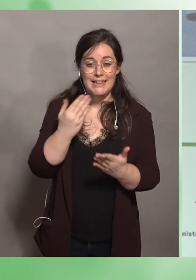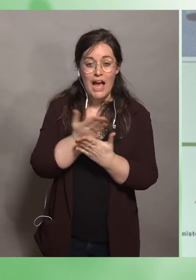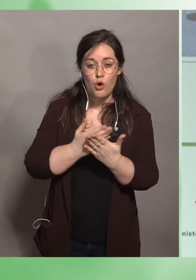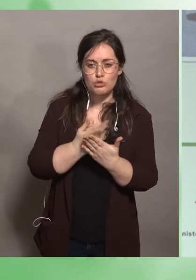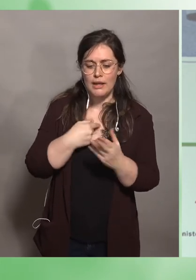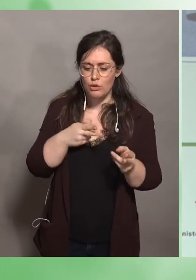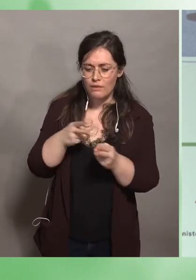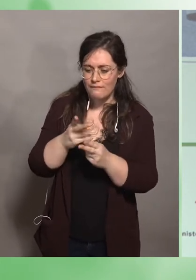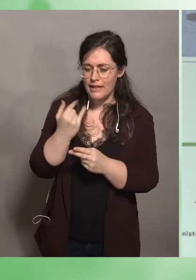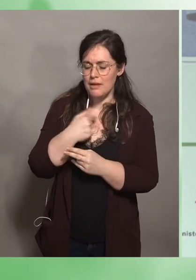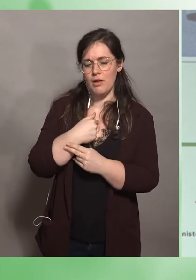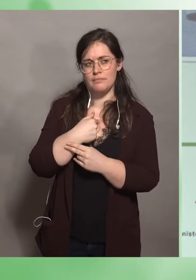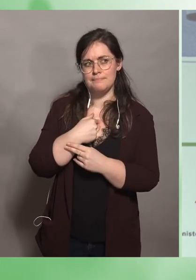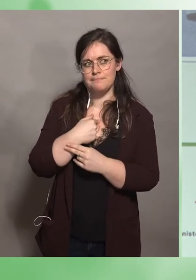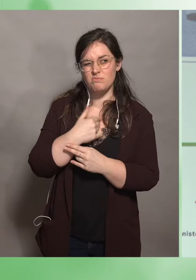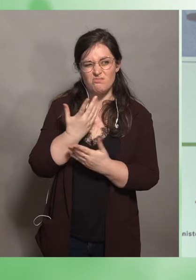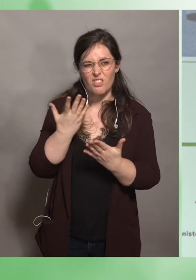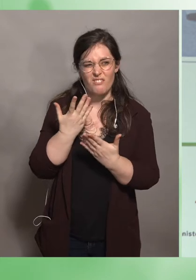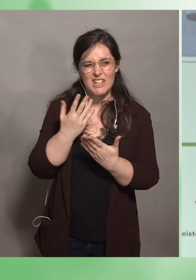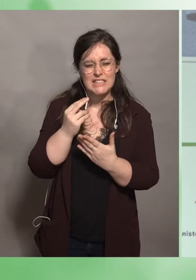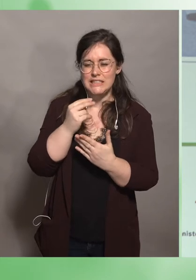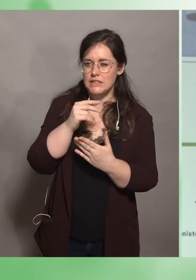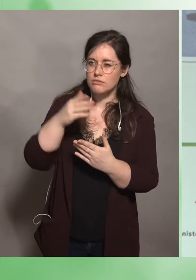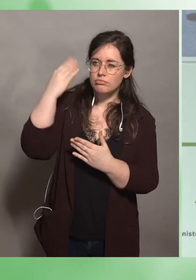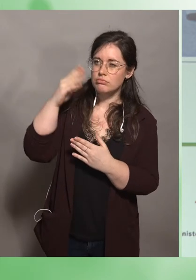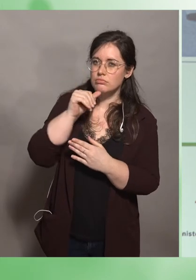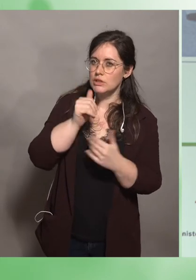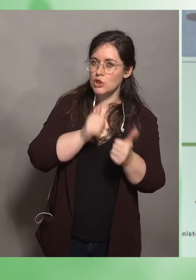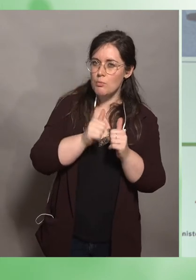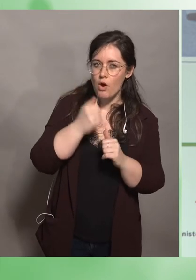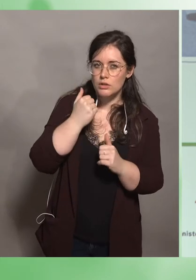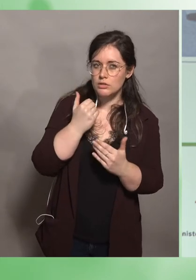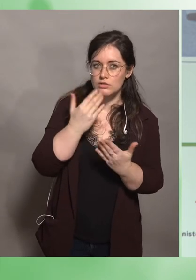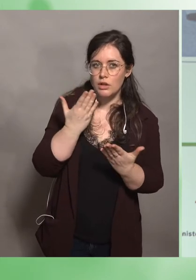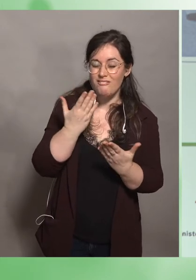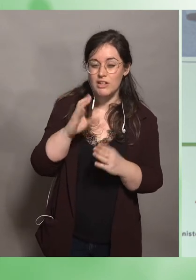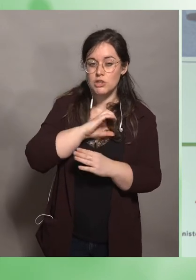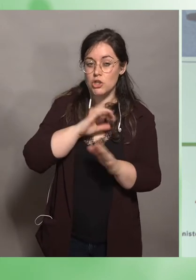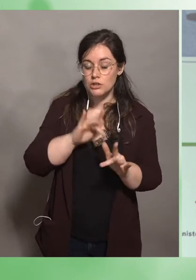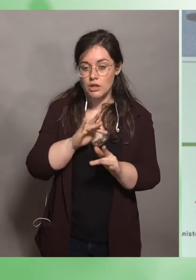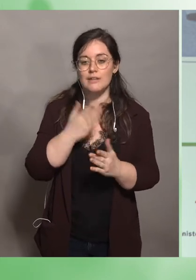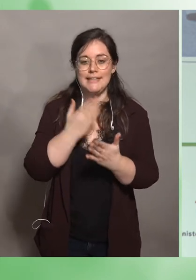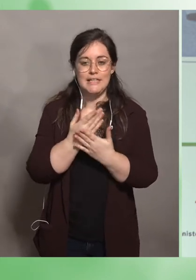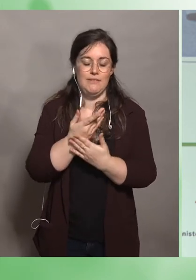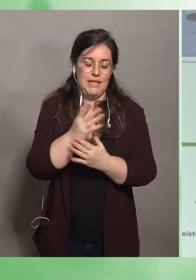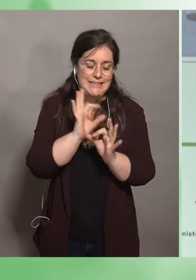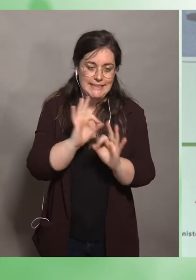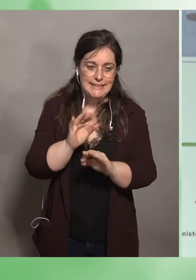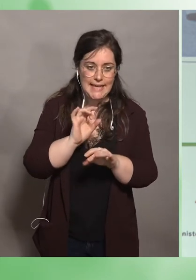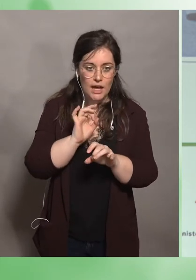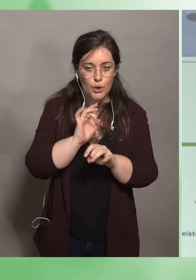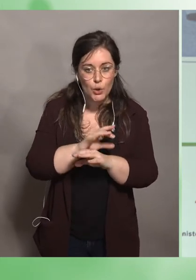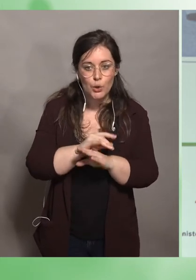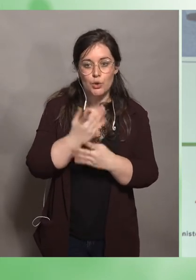Weg immer wieder damit identifiziert, was wäre denn gewesen, wenn ich nicht Sportler gewesen wäre? Was für Chancen hätte ich denn gehabt? Und umso glücklicher bin ich, dass es so Initiativen gibt wie